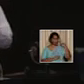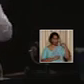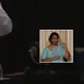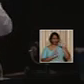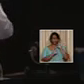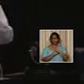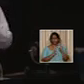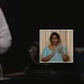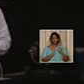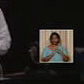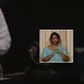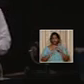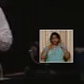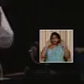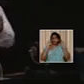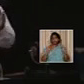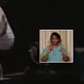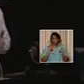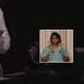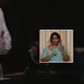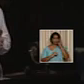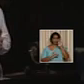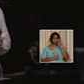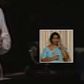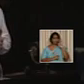निवेदने पोलियानुपात पहाल गिहिल दात्र दसम